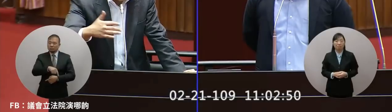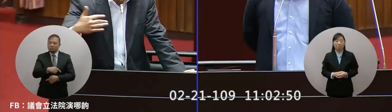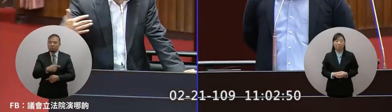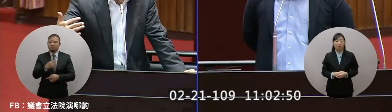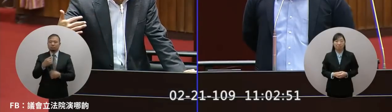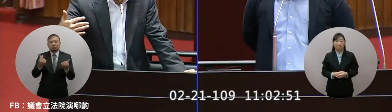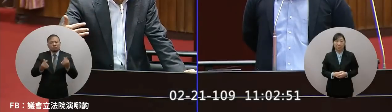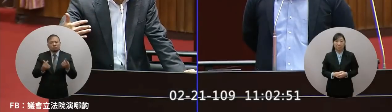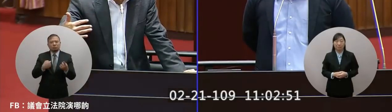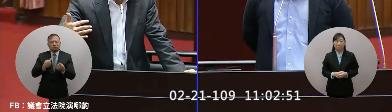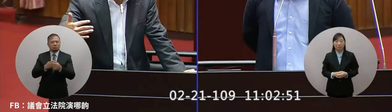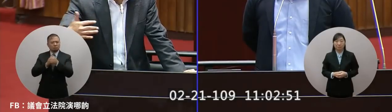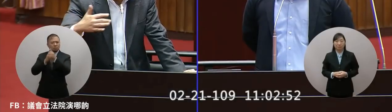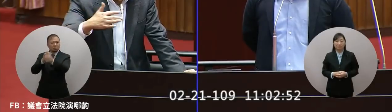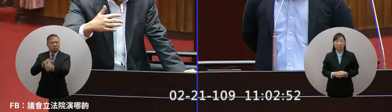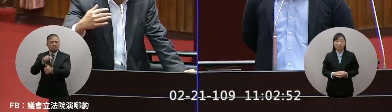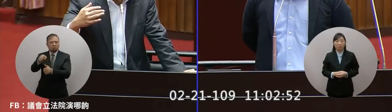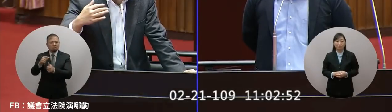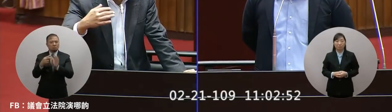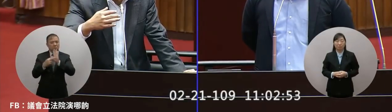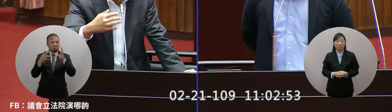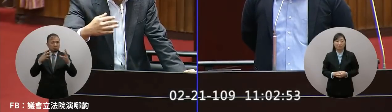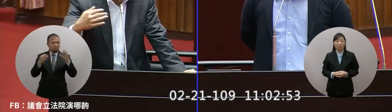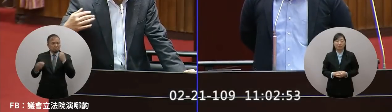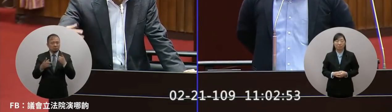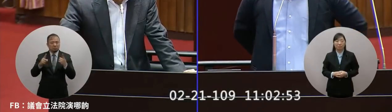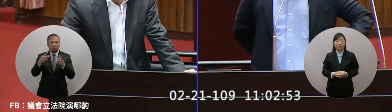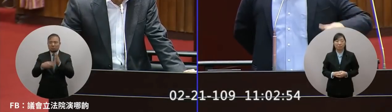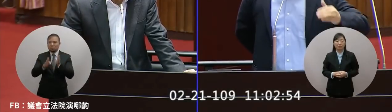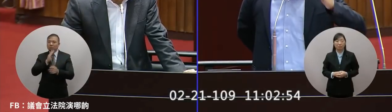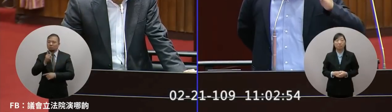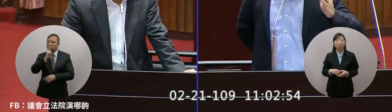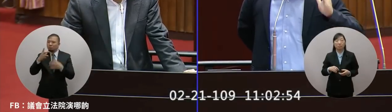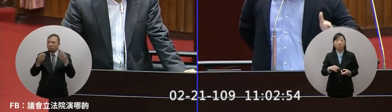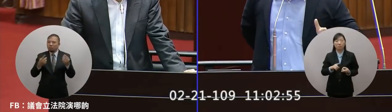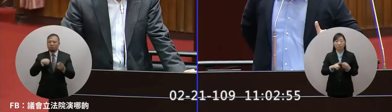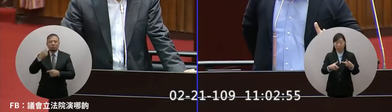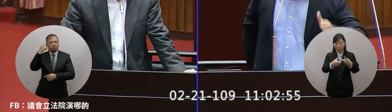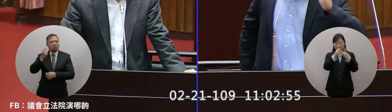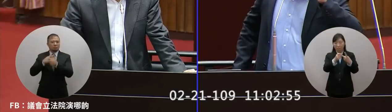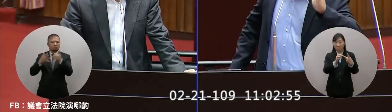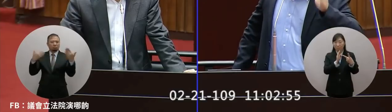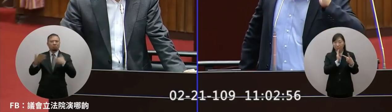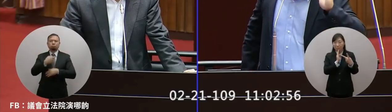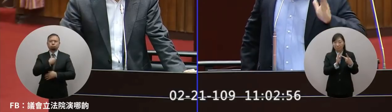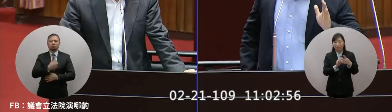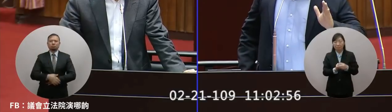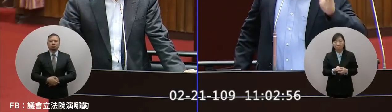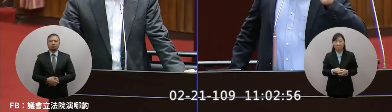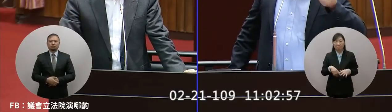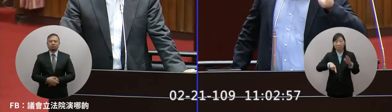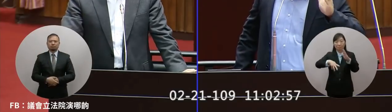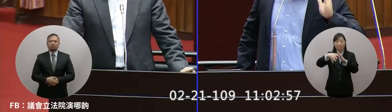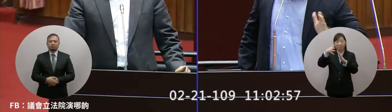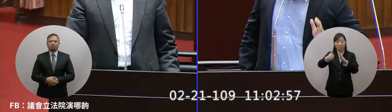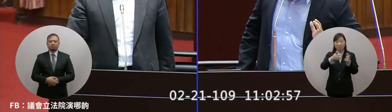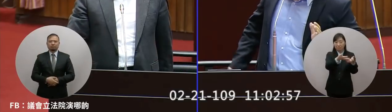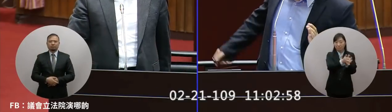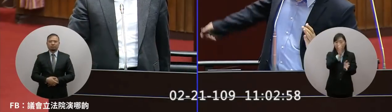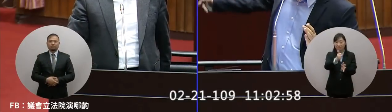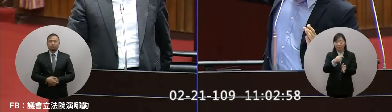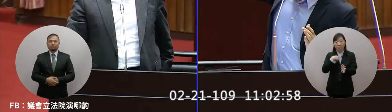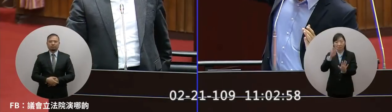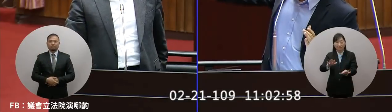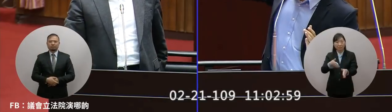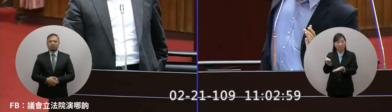或者告知上面有误解，那我需要，我认为这应该要去厘清 的。那第二个层次啦，那个院长，我们再部长，我们再看一